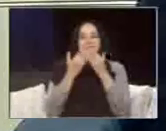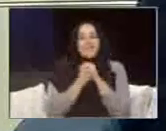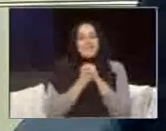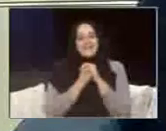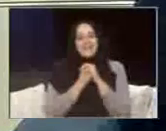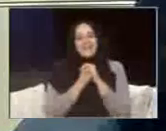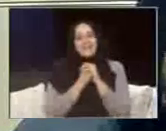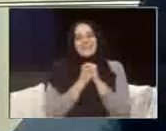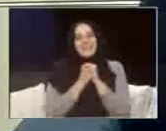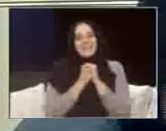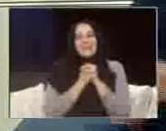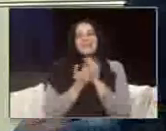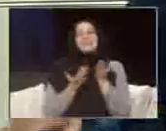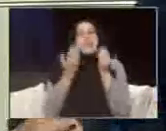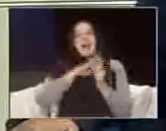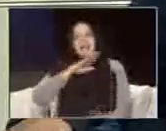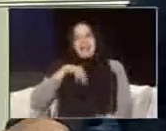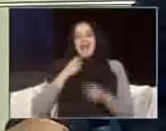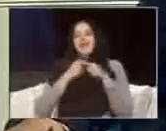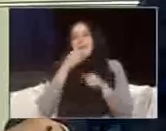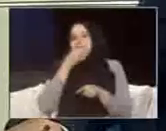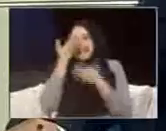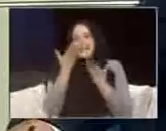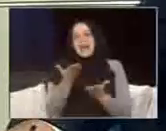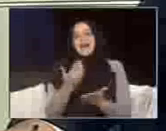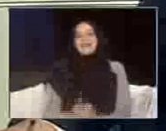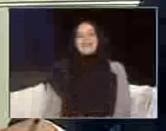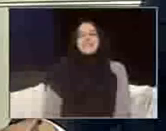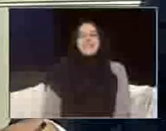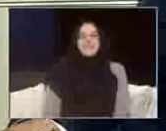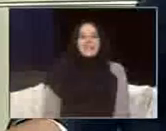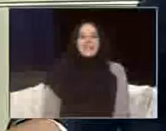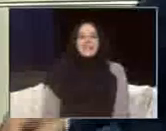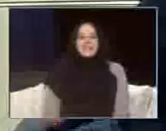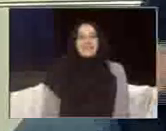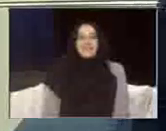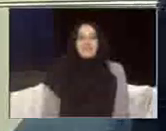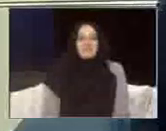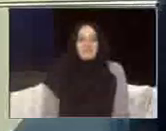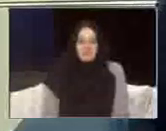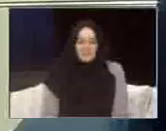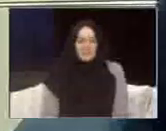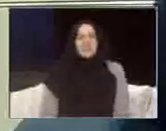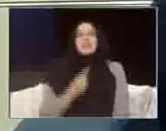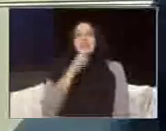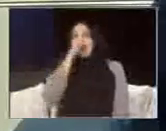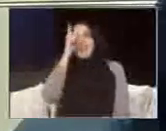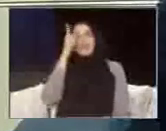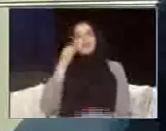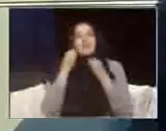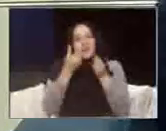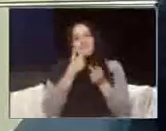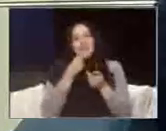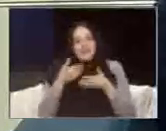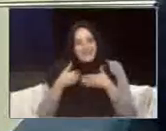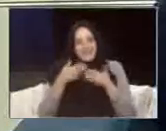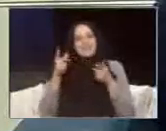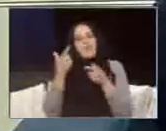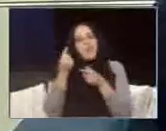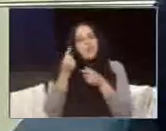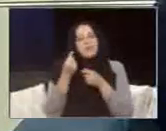الله وتكون ان شاء الله اخر مره يتكلم بهذه الالفاظ هذه ان شاء الله يا ربي ربي سهل ان شاء الله ويديم العشره بينكما. شكرا